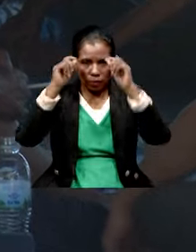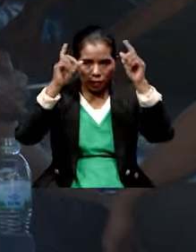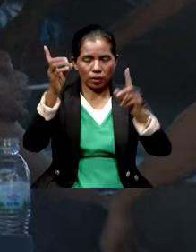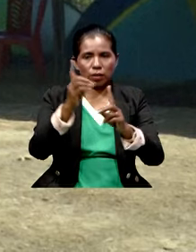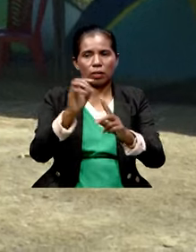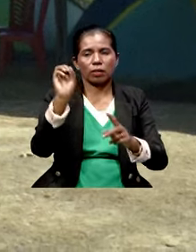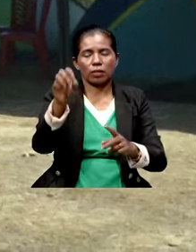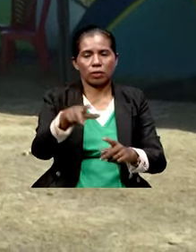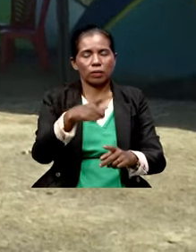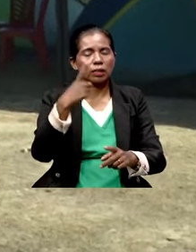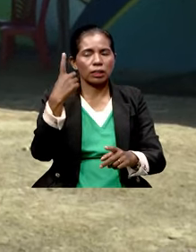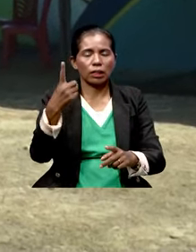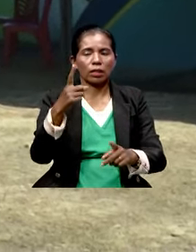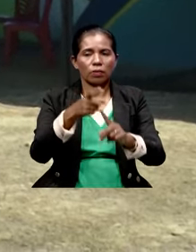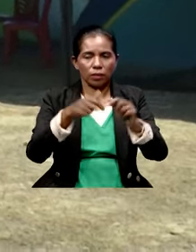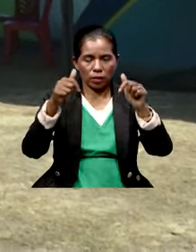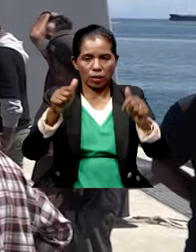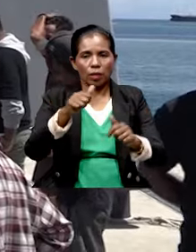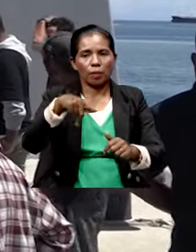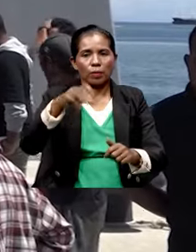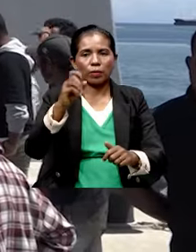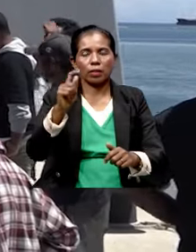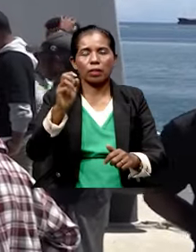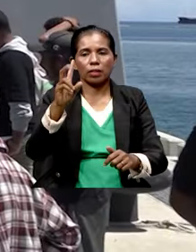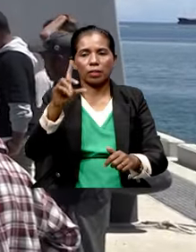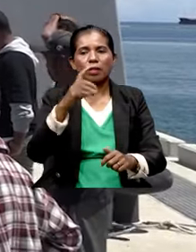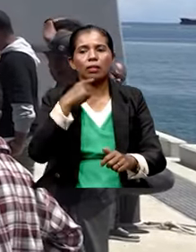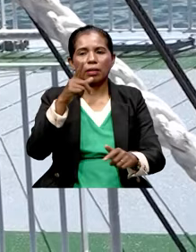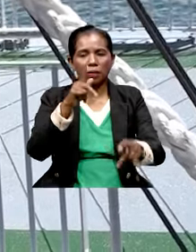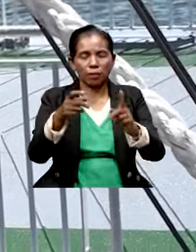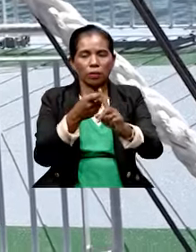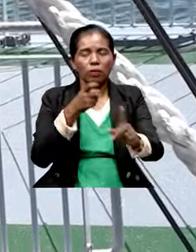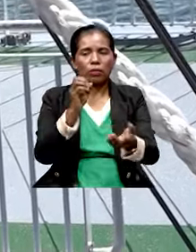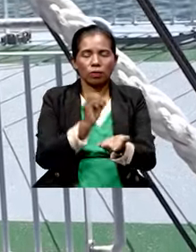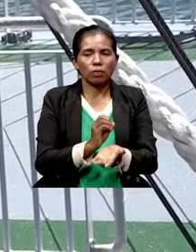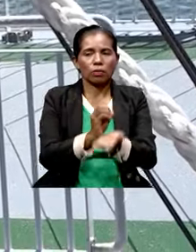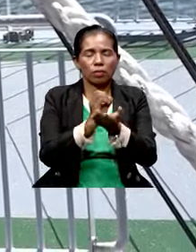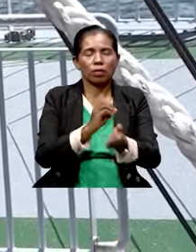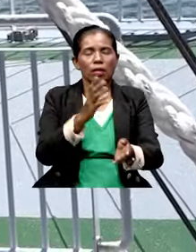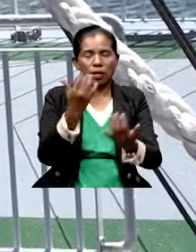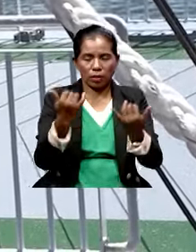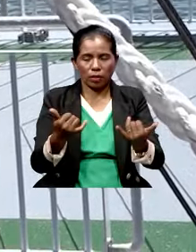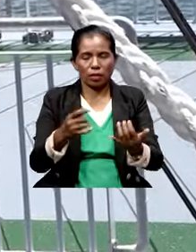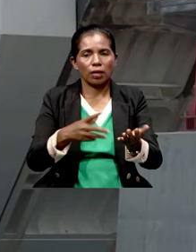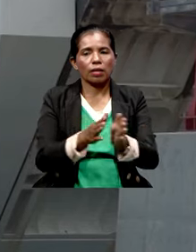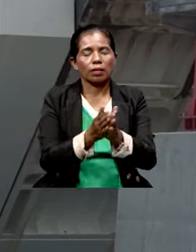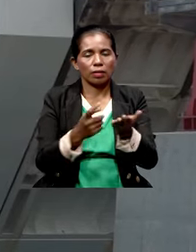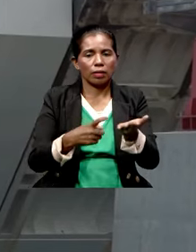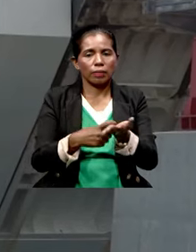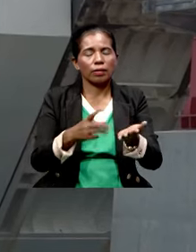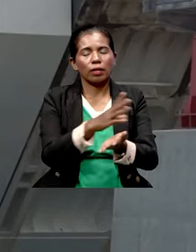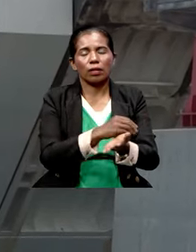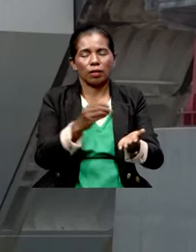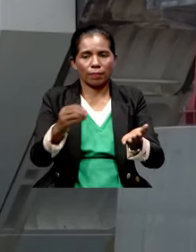sanu resin ida fulang ne, a portil apela ba pasazeru sira husi wekusi katak, funcionamentu tiketi no orario ro